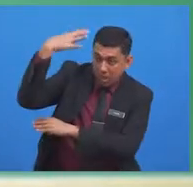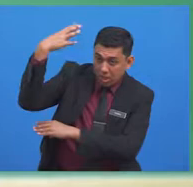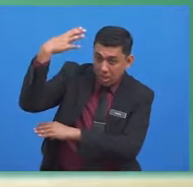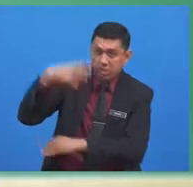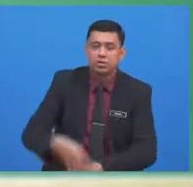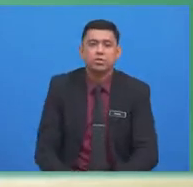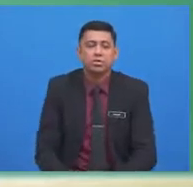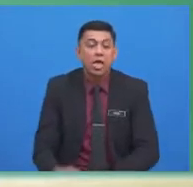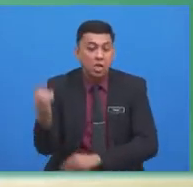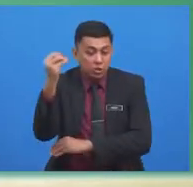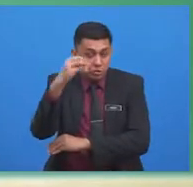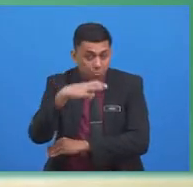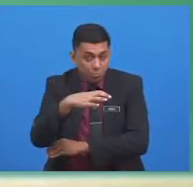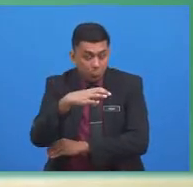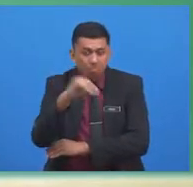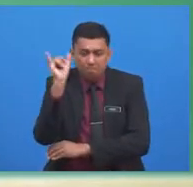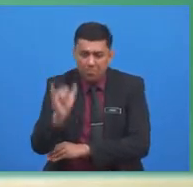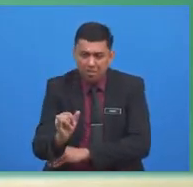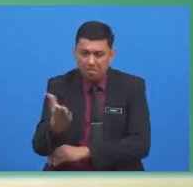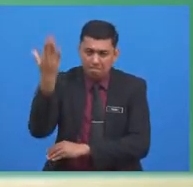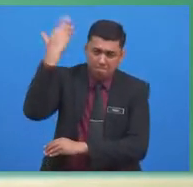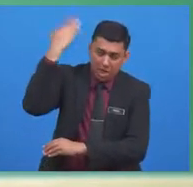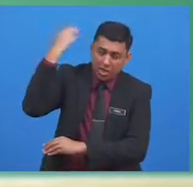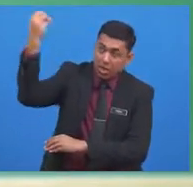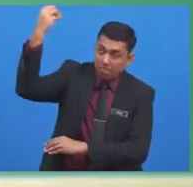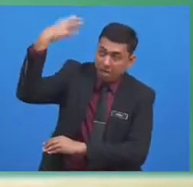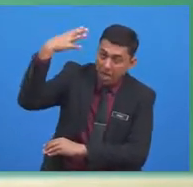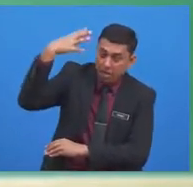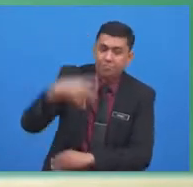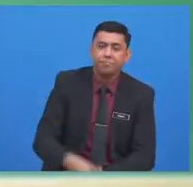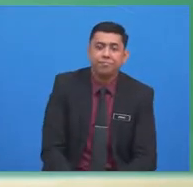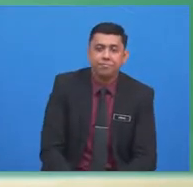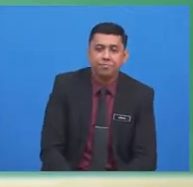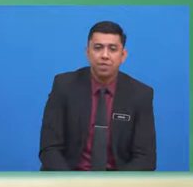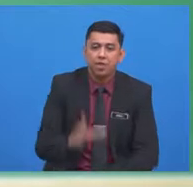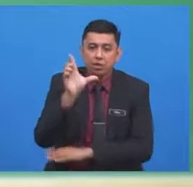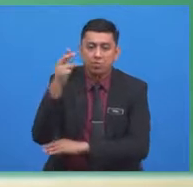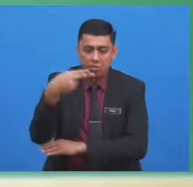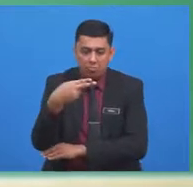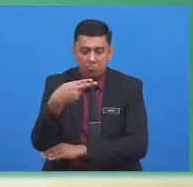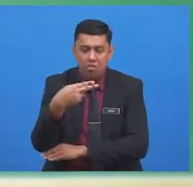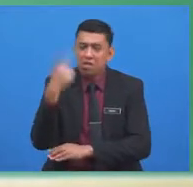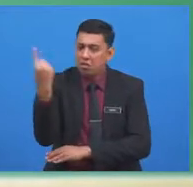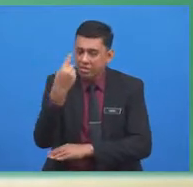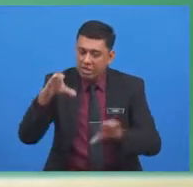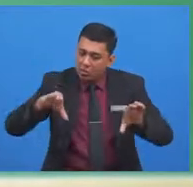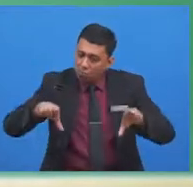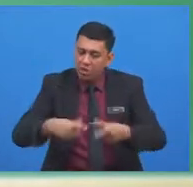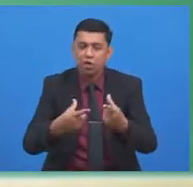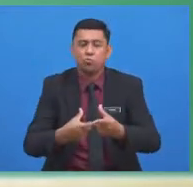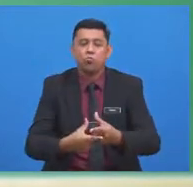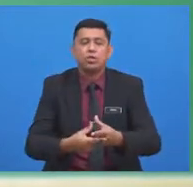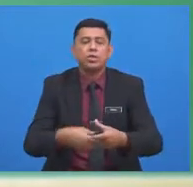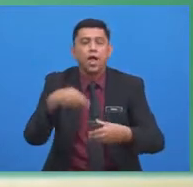dengan cerun yang membelakangkan matahari. Luluh hawa kimia giat berlaku pada permukaan